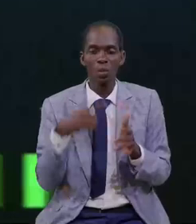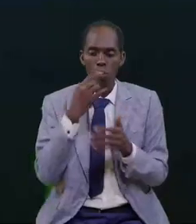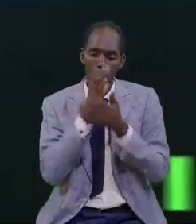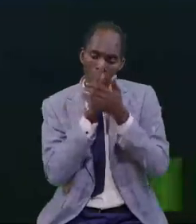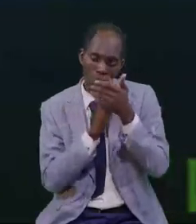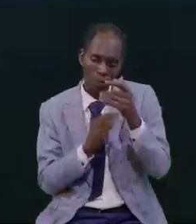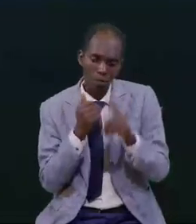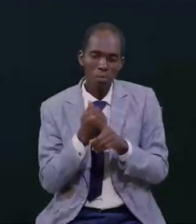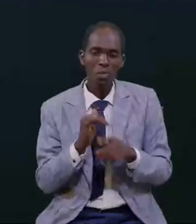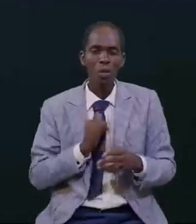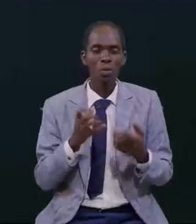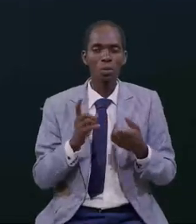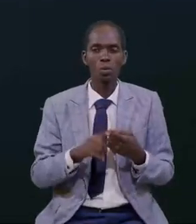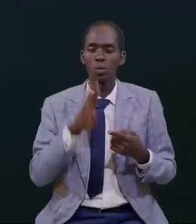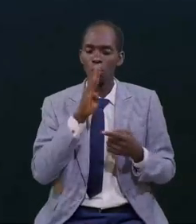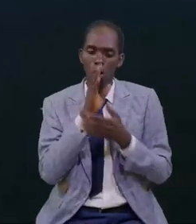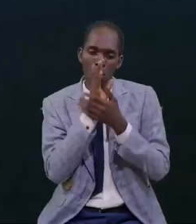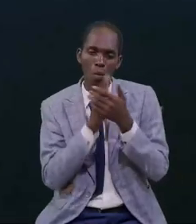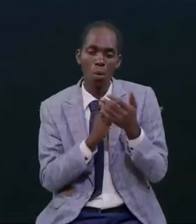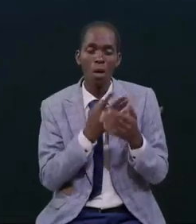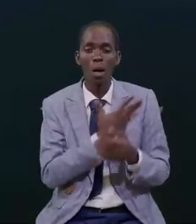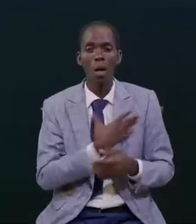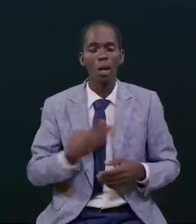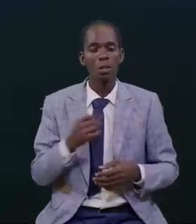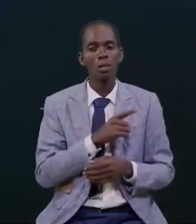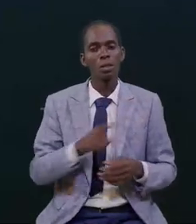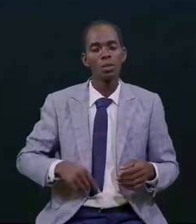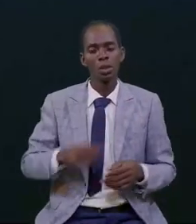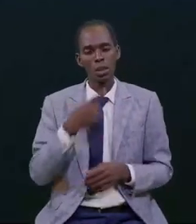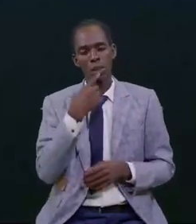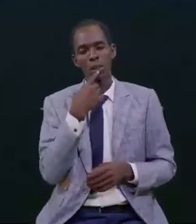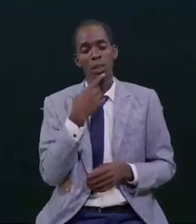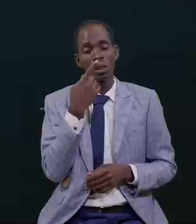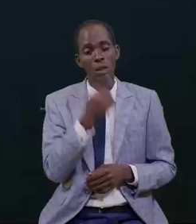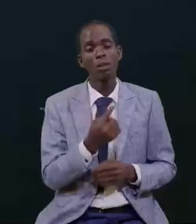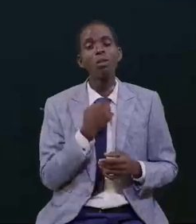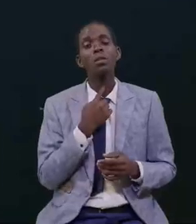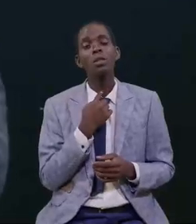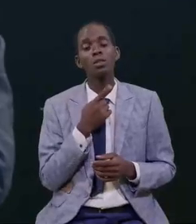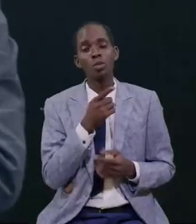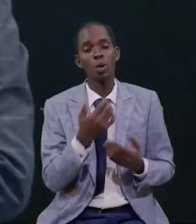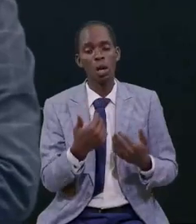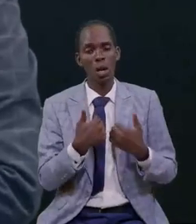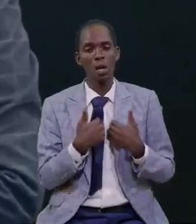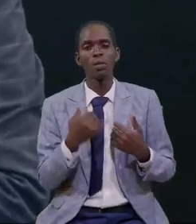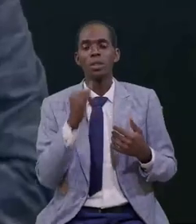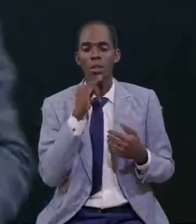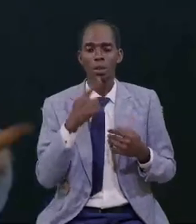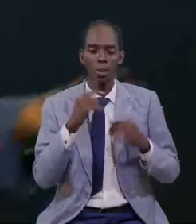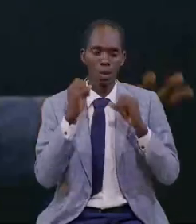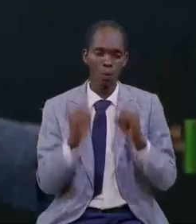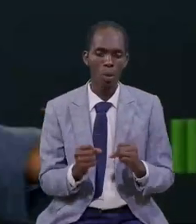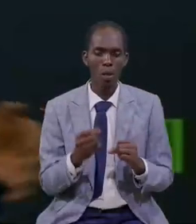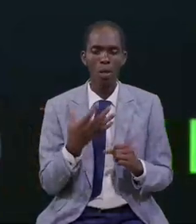doux et le Seigneur a dit la soif que vous avez est la puissance la pureté de la